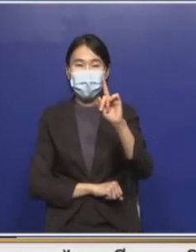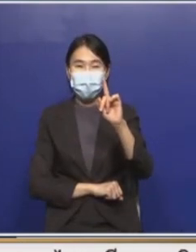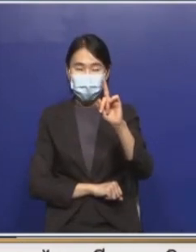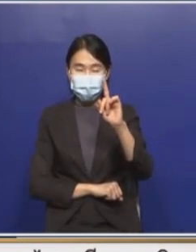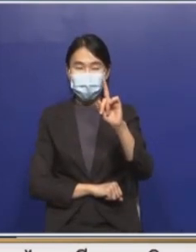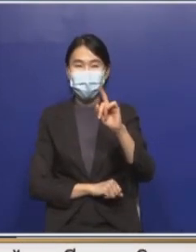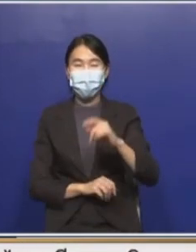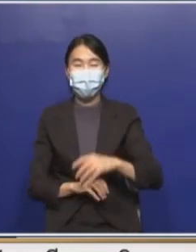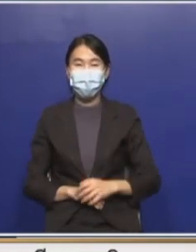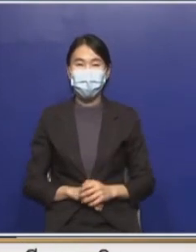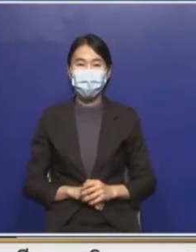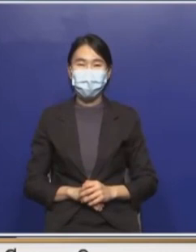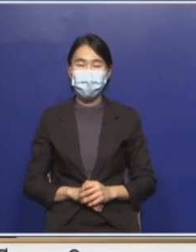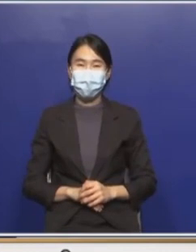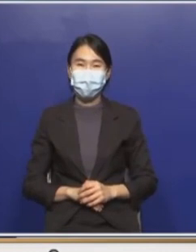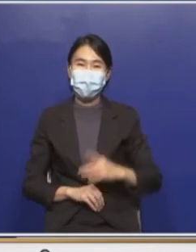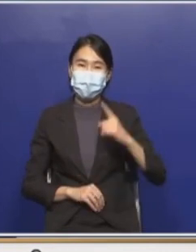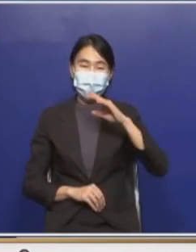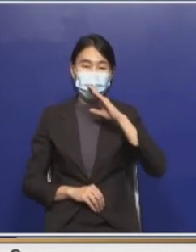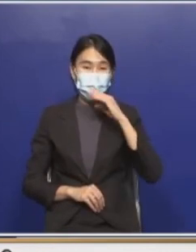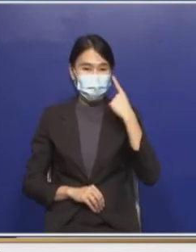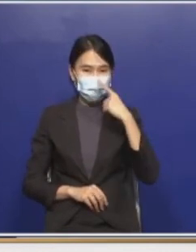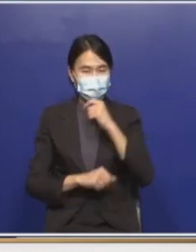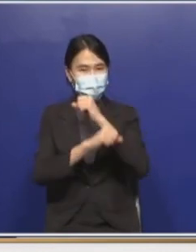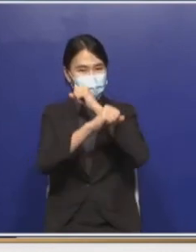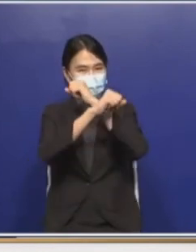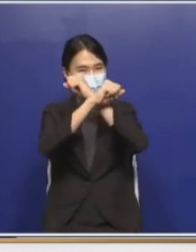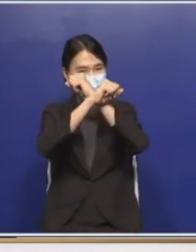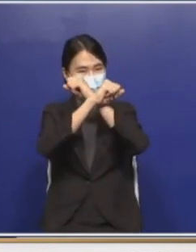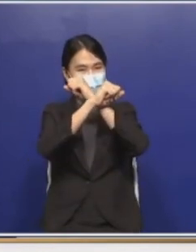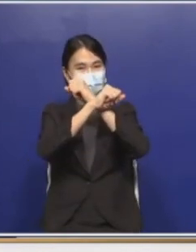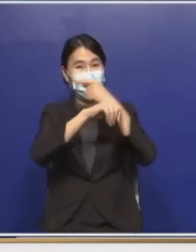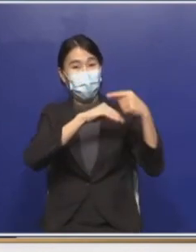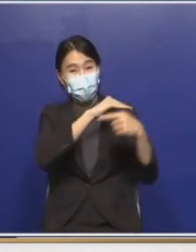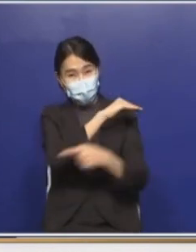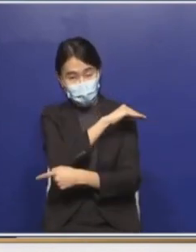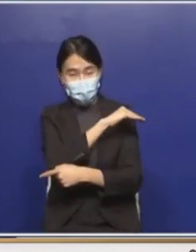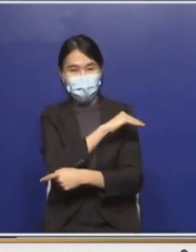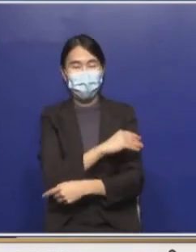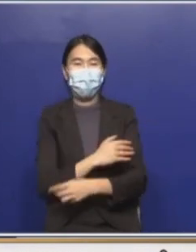ให้การต่อต้านการทุจริตคอร์รัปชันเป็นวาระแห่งชาติ